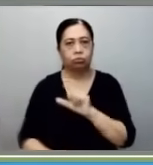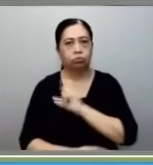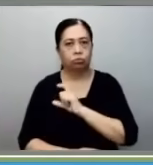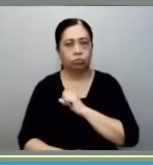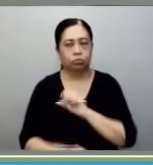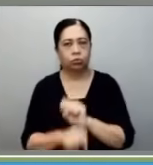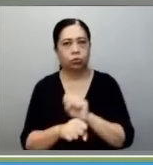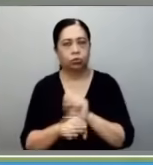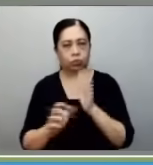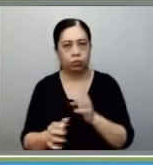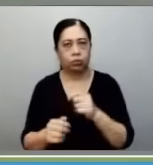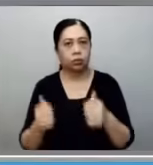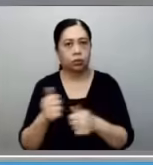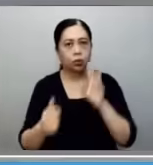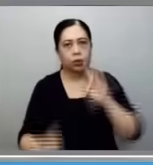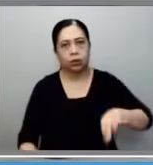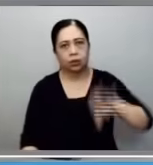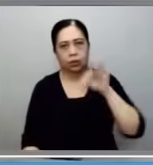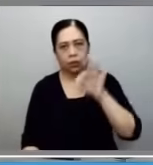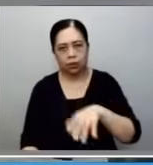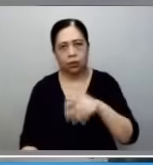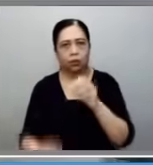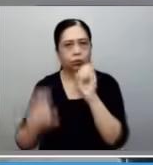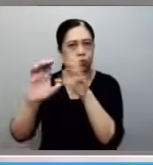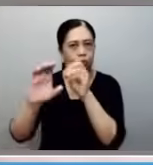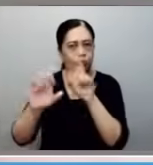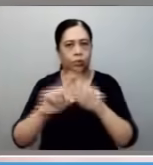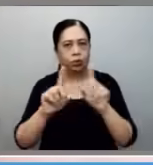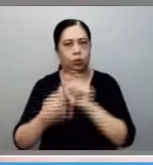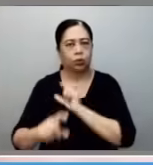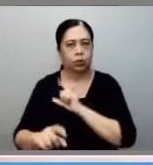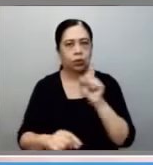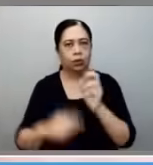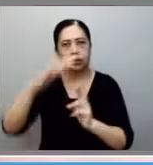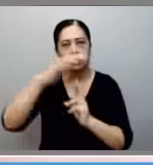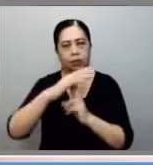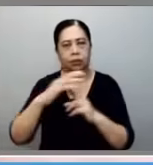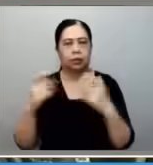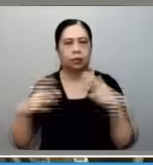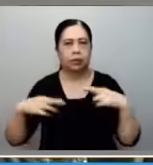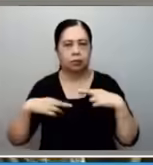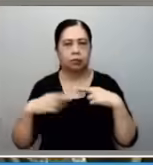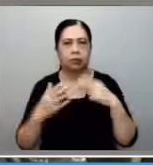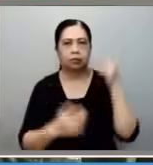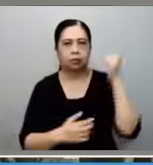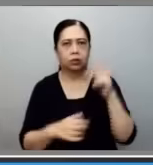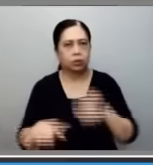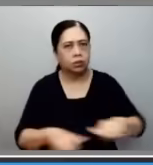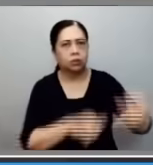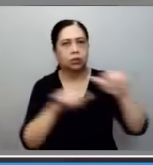nito, mag-aambag na ang militar, pulisya at iba pa sa kanilang retirement pension fund gaya ng ibang kawanin ng